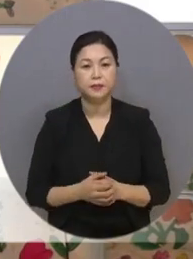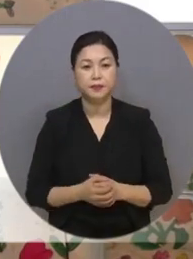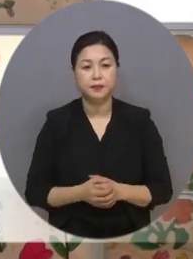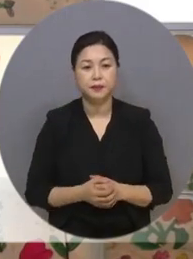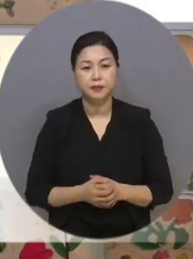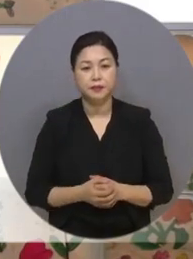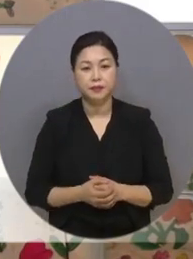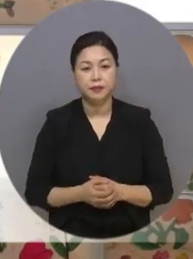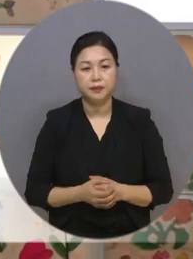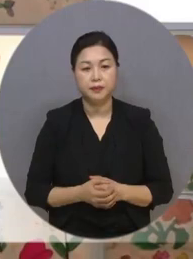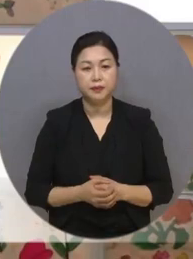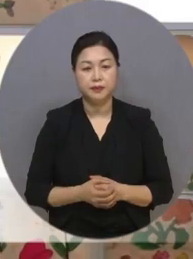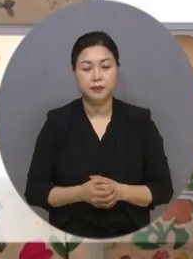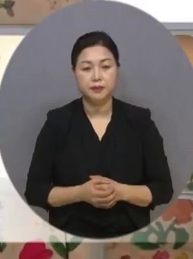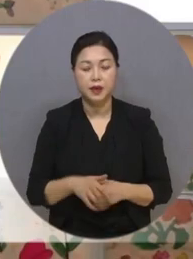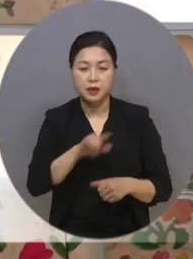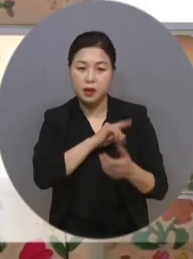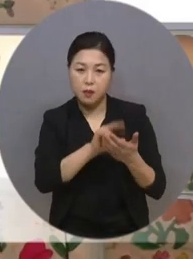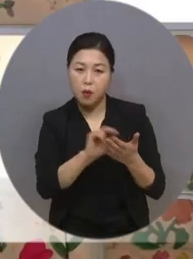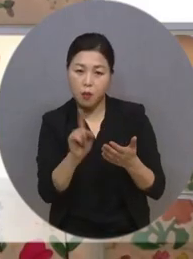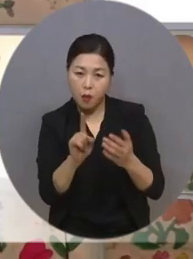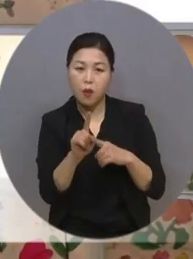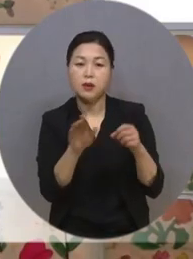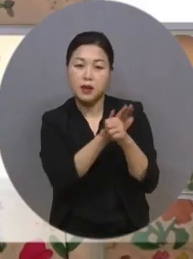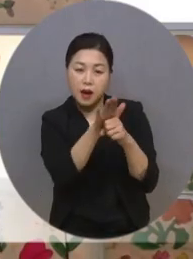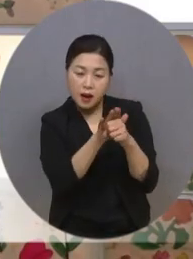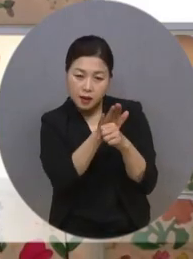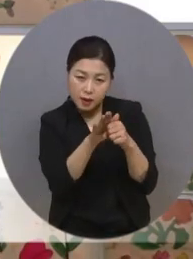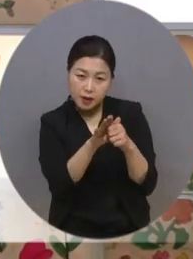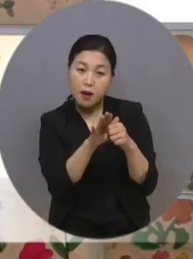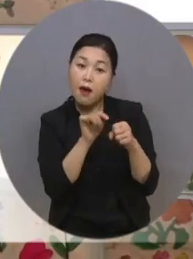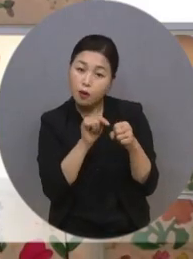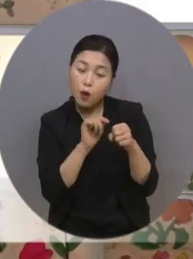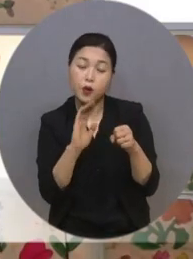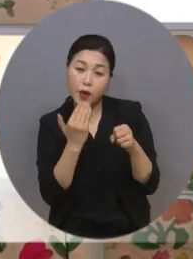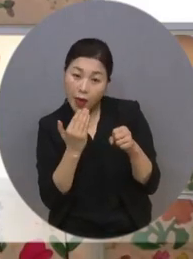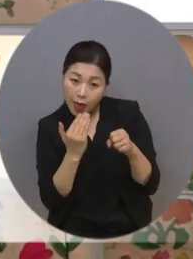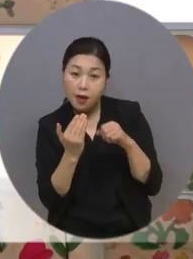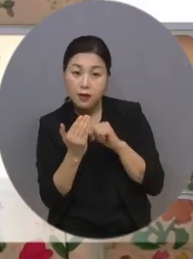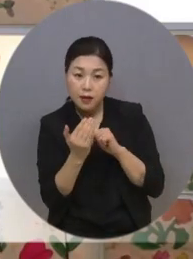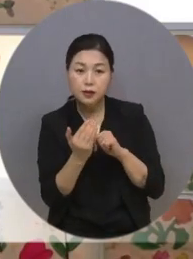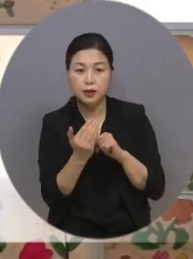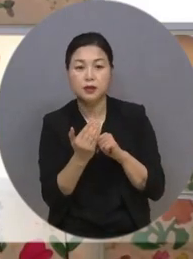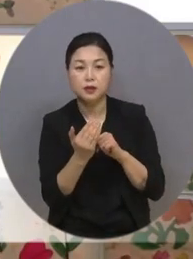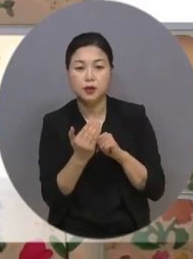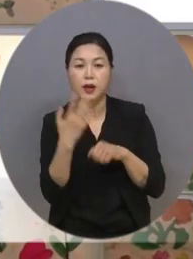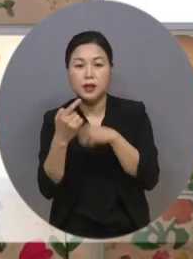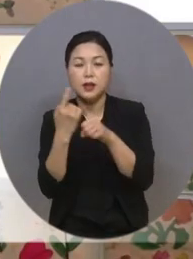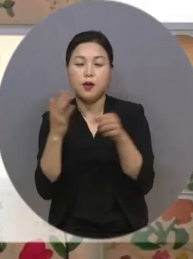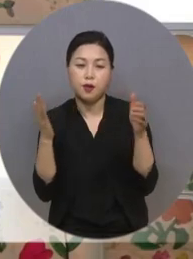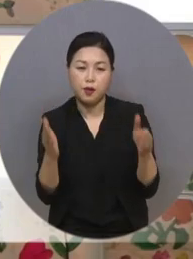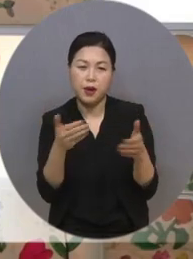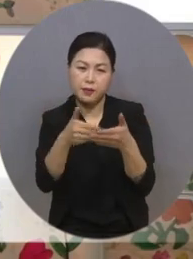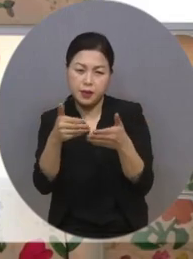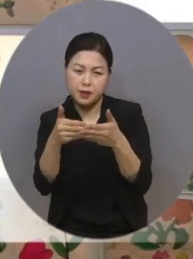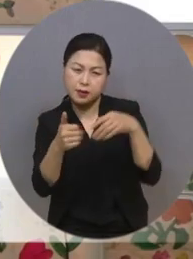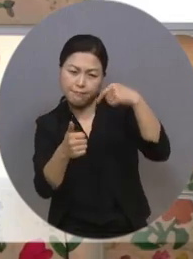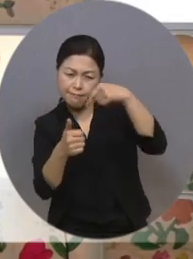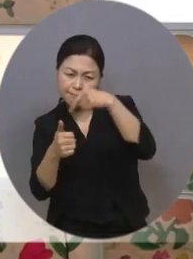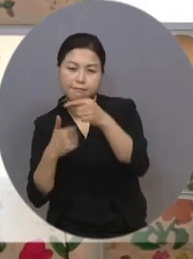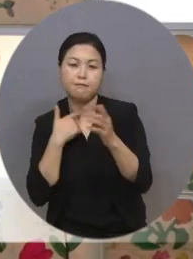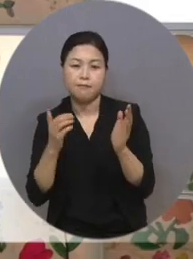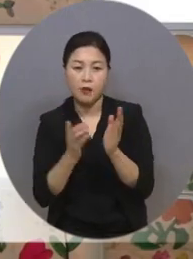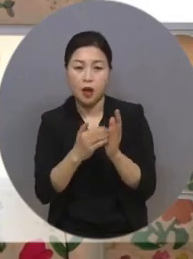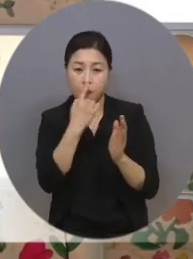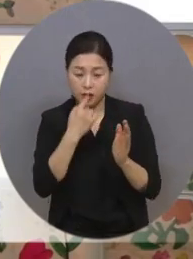들었습니다. 그런 의도에서 사랑해도 될까요? 라는 주제를 두고 1년을 담아봤는데요. 본인들